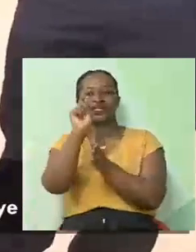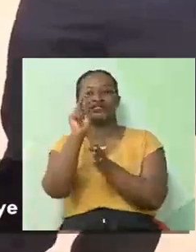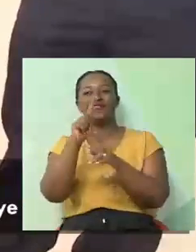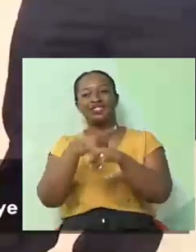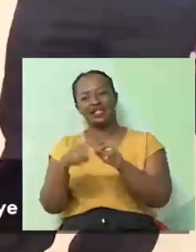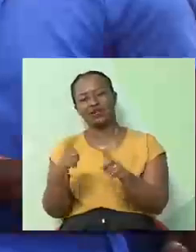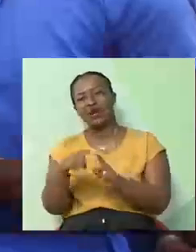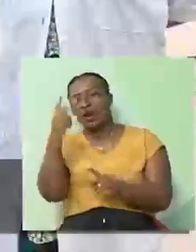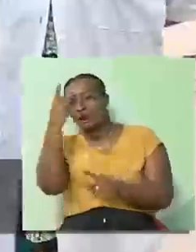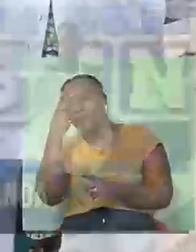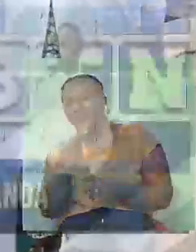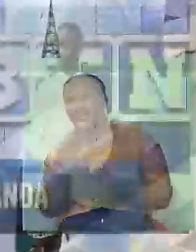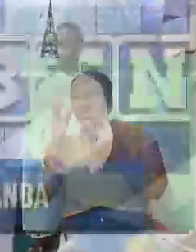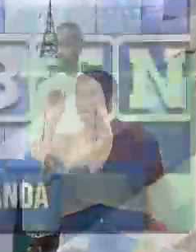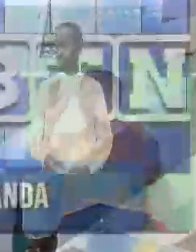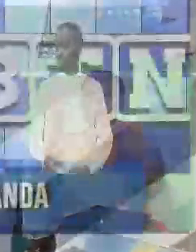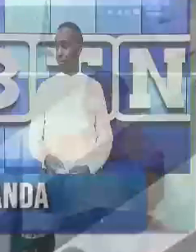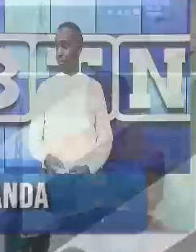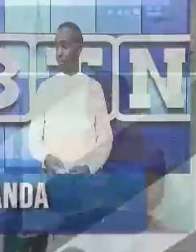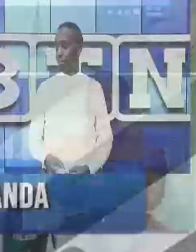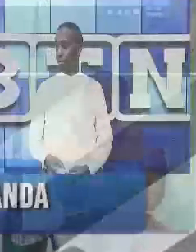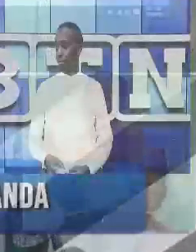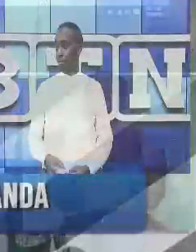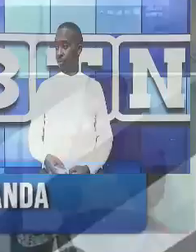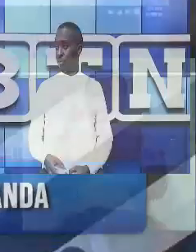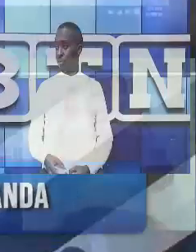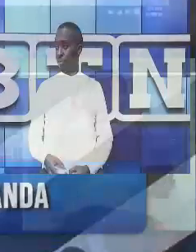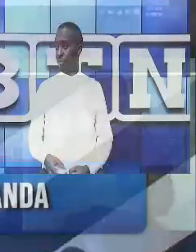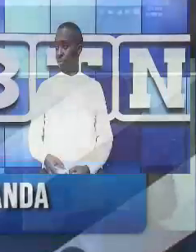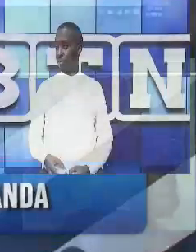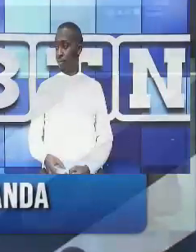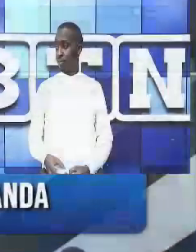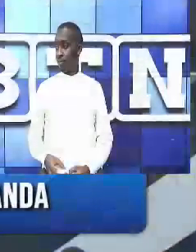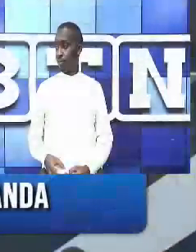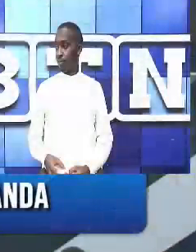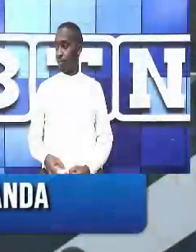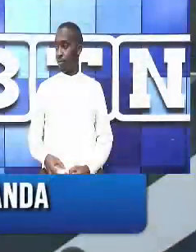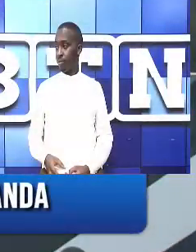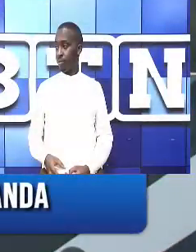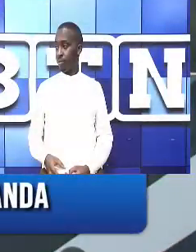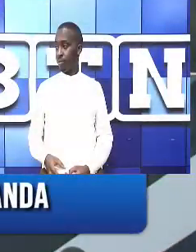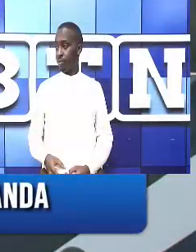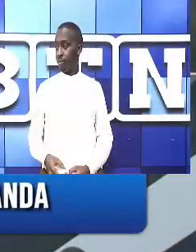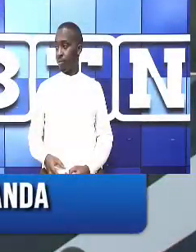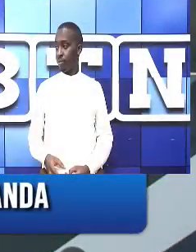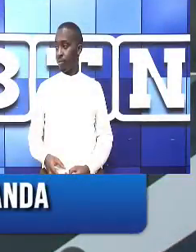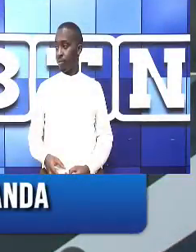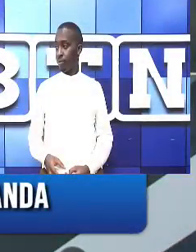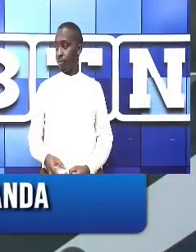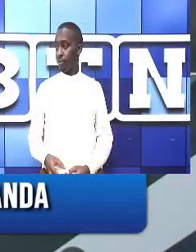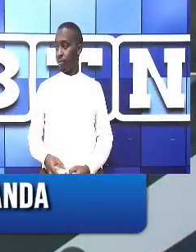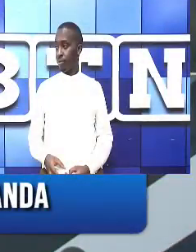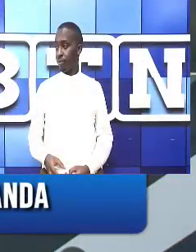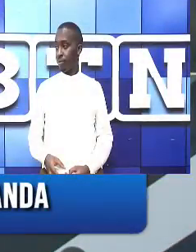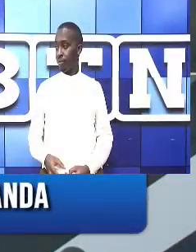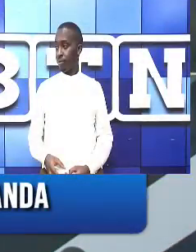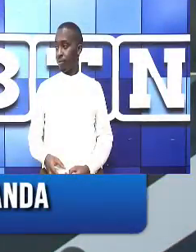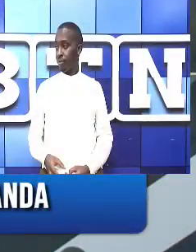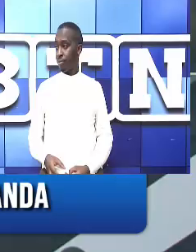n'amateleviziyo atandukanye babyeyi bari zinami mufite aho muhurira n'uburezi muzongeye kubaha ikaze mwebwe mwese mukomeje